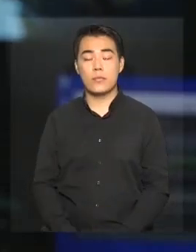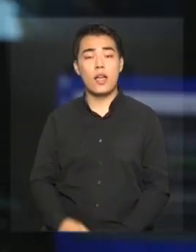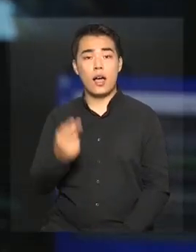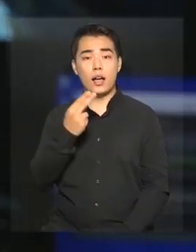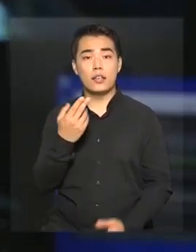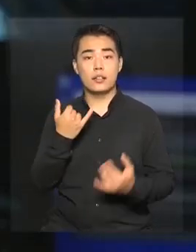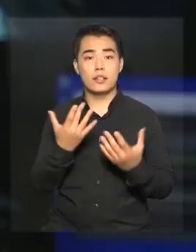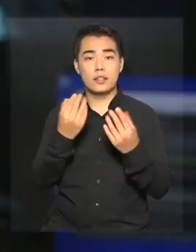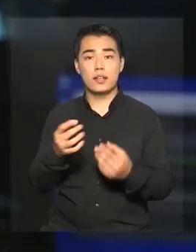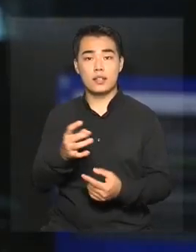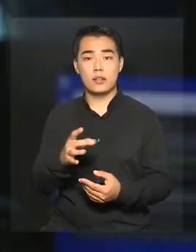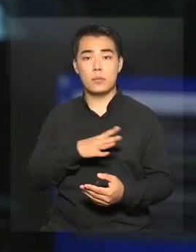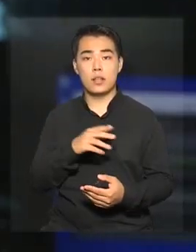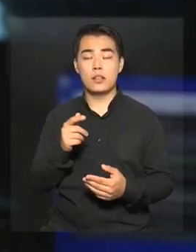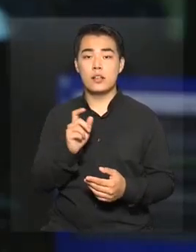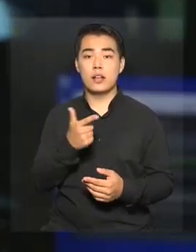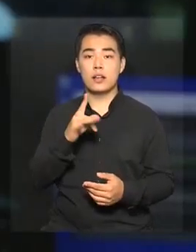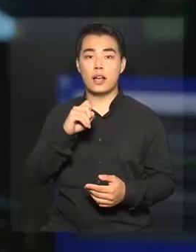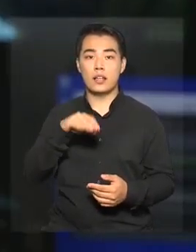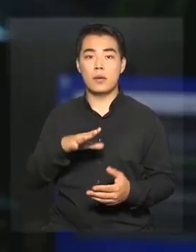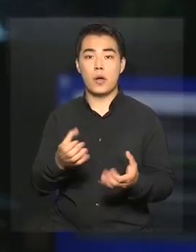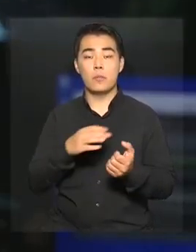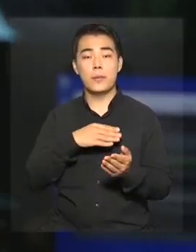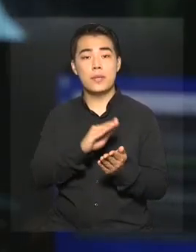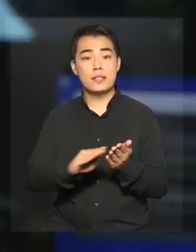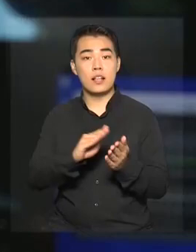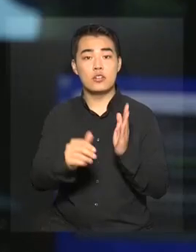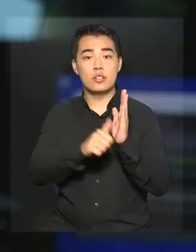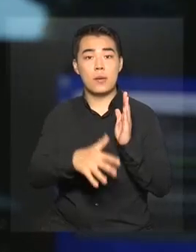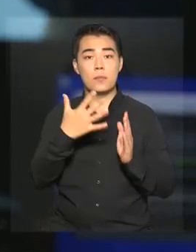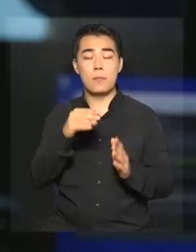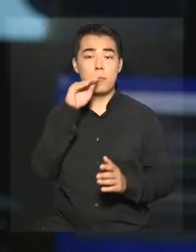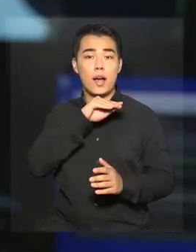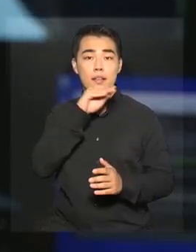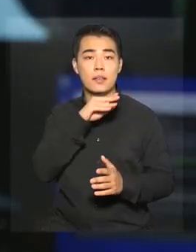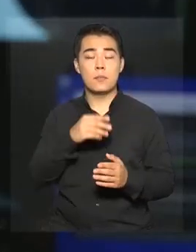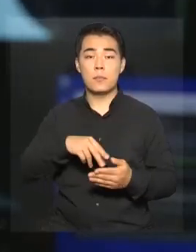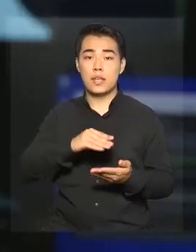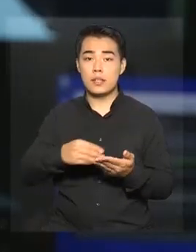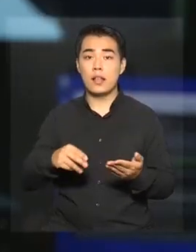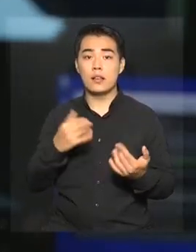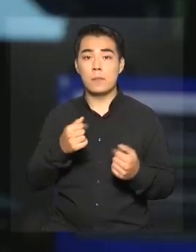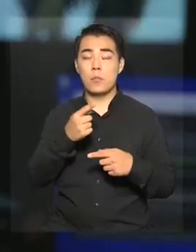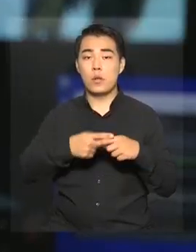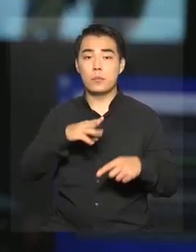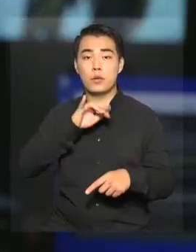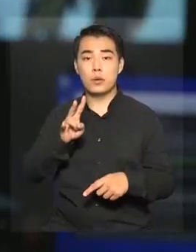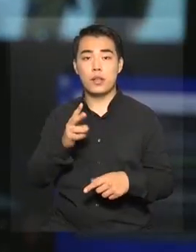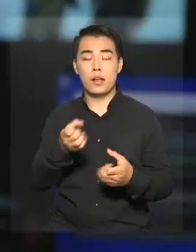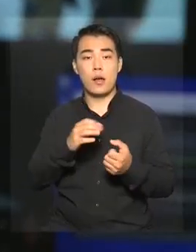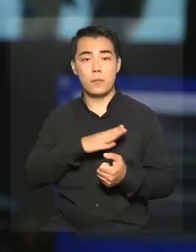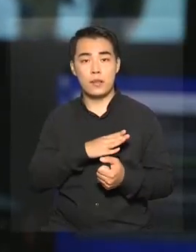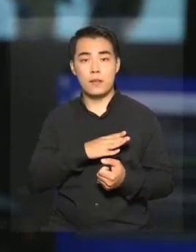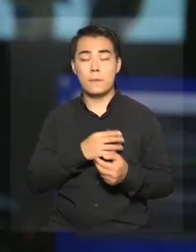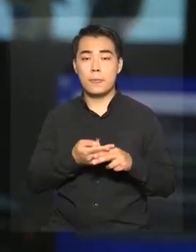А в Астане в честь Дня Республики гранты получили писатели. 65 мастеров пера получили по 500 000 тенге.